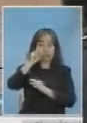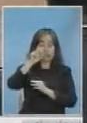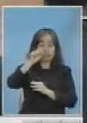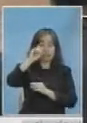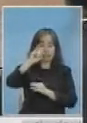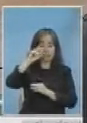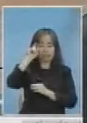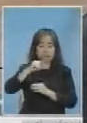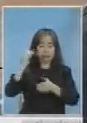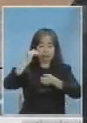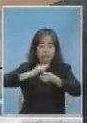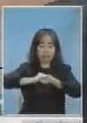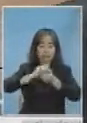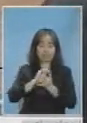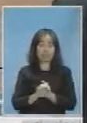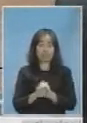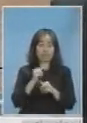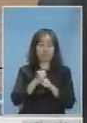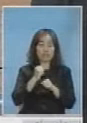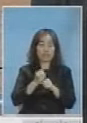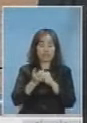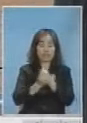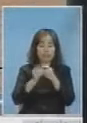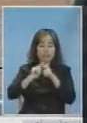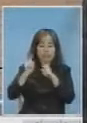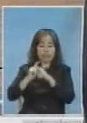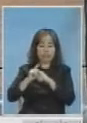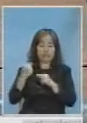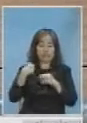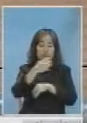ต้องมีกลไกรองรับอยู่ในต่างประเทศด้วยสถ